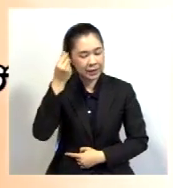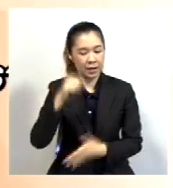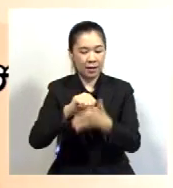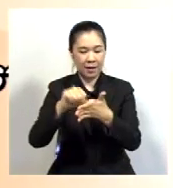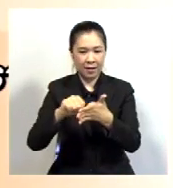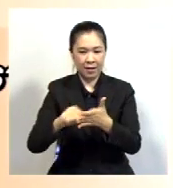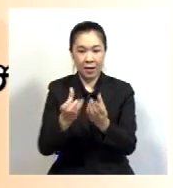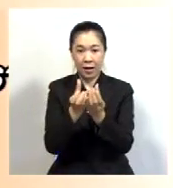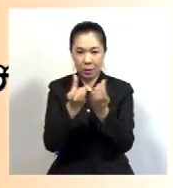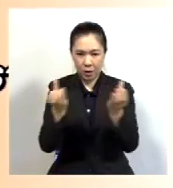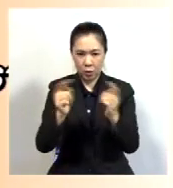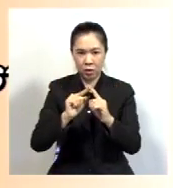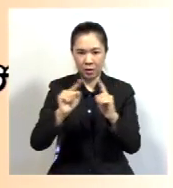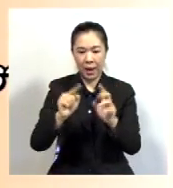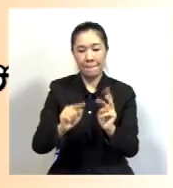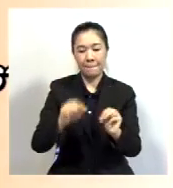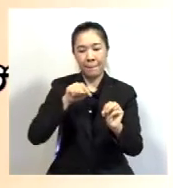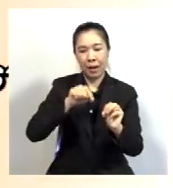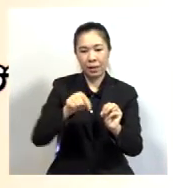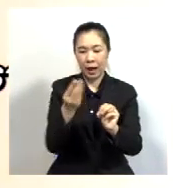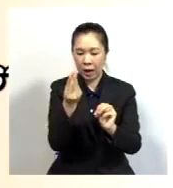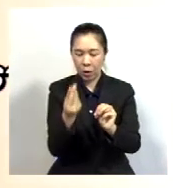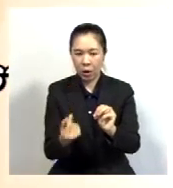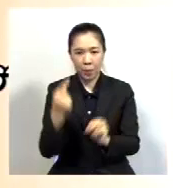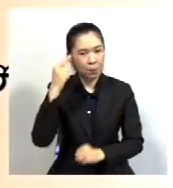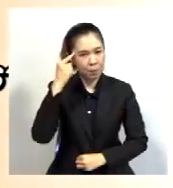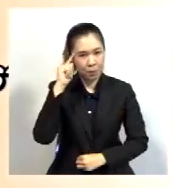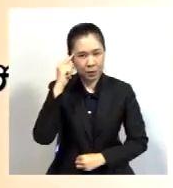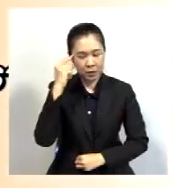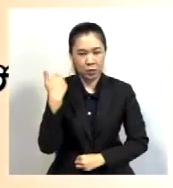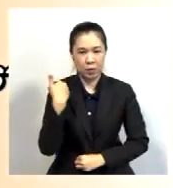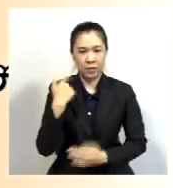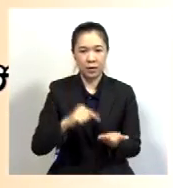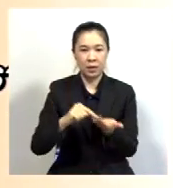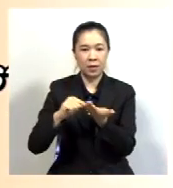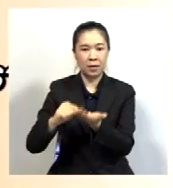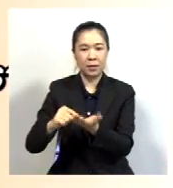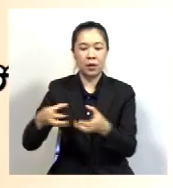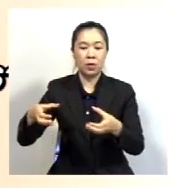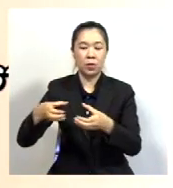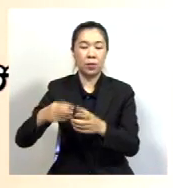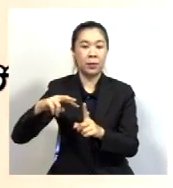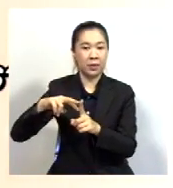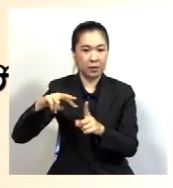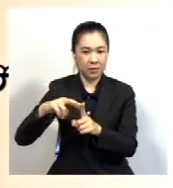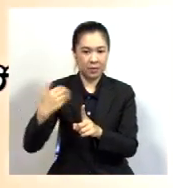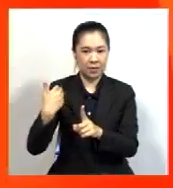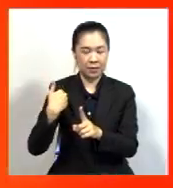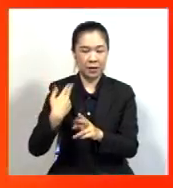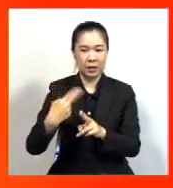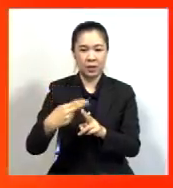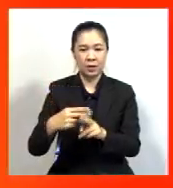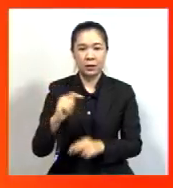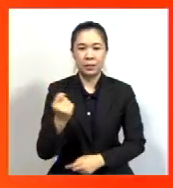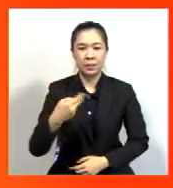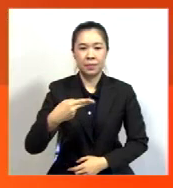รมนูญแต่ไม่ระบุมาตราใดโดยผู้ถูกร้องมีทั้งสิ้น4รายครับคือพรรคอนาคตใหม่คุณธนาธรจึงรุ่งเ